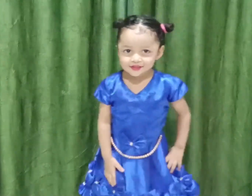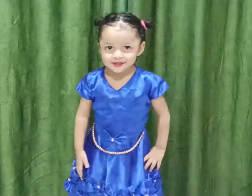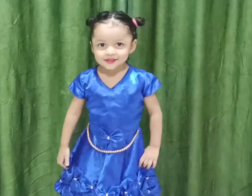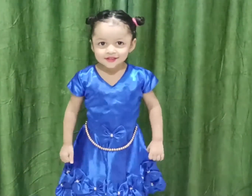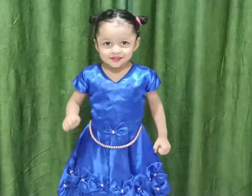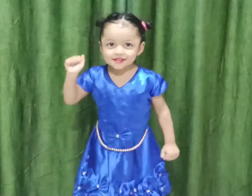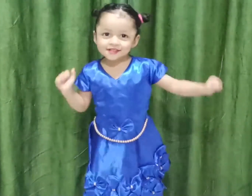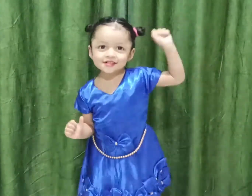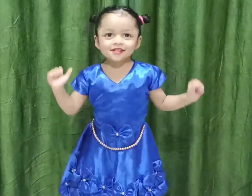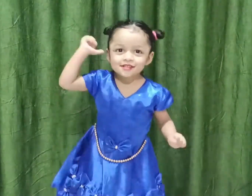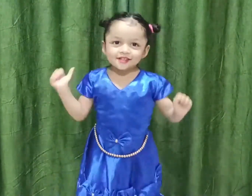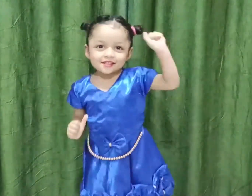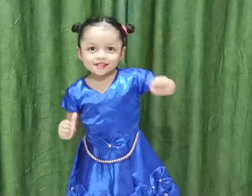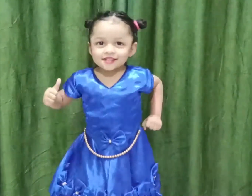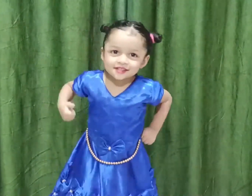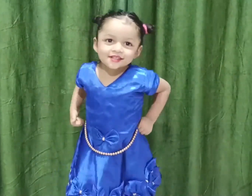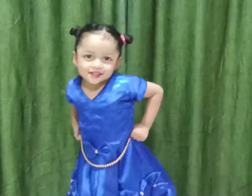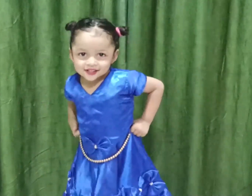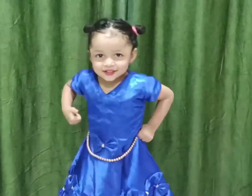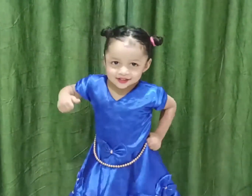Because I'm a champion